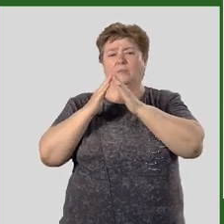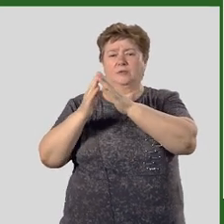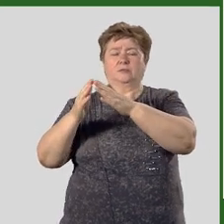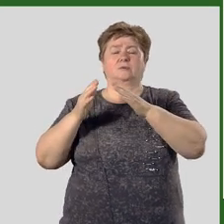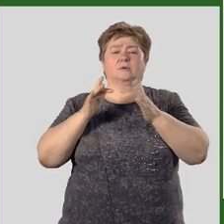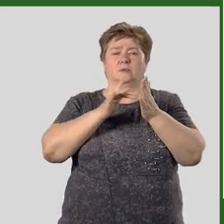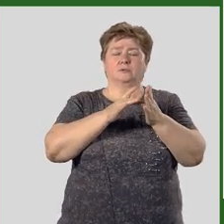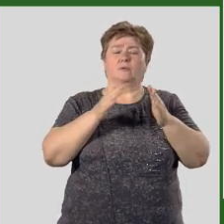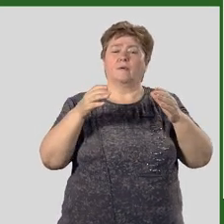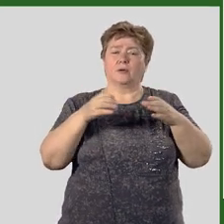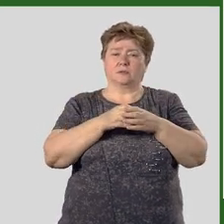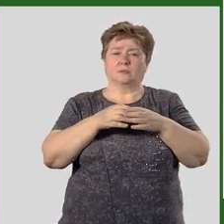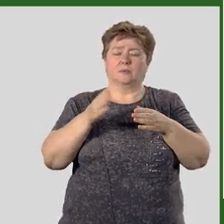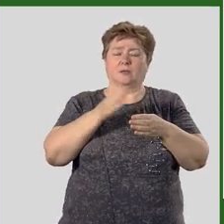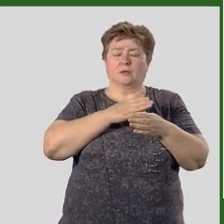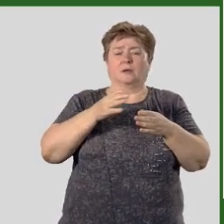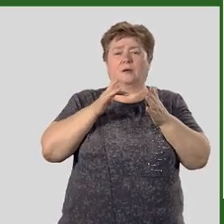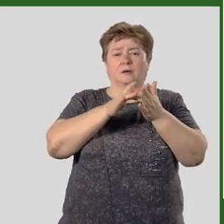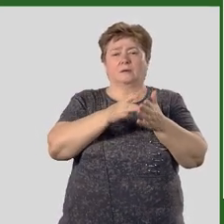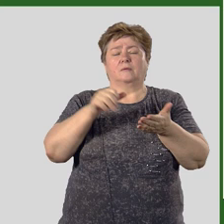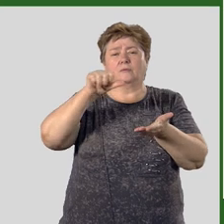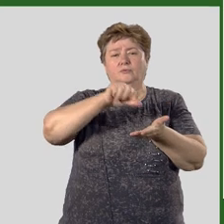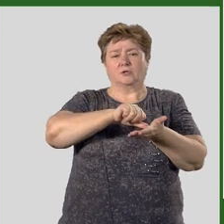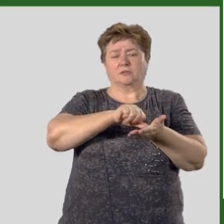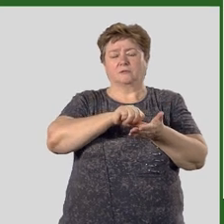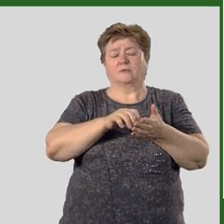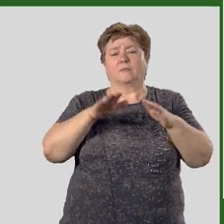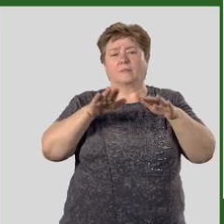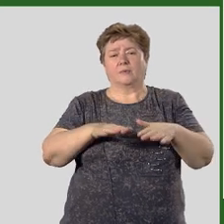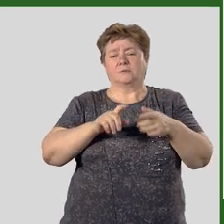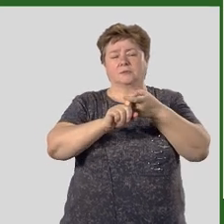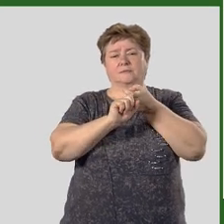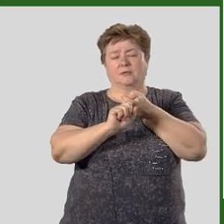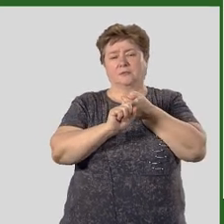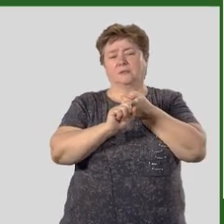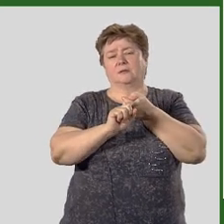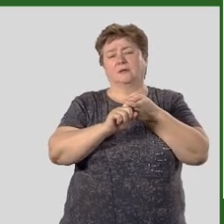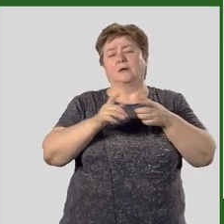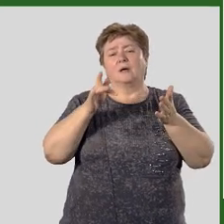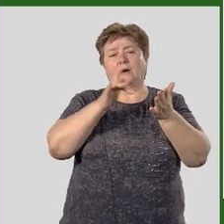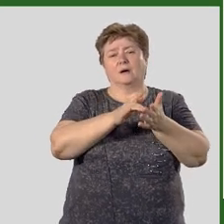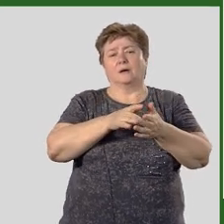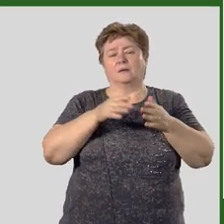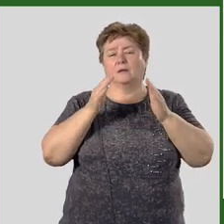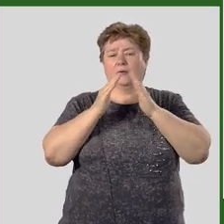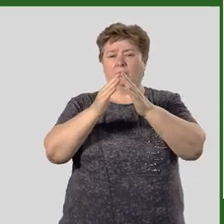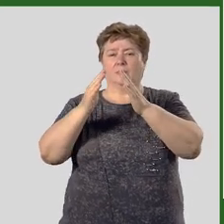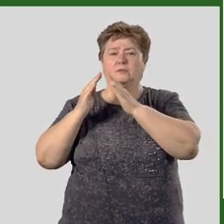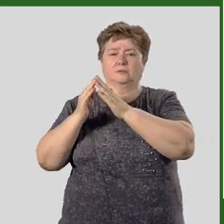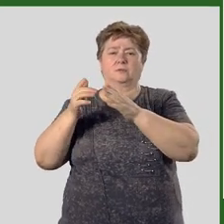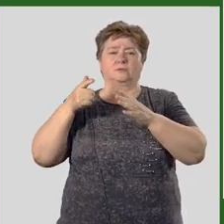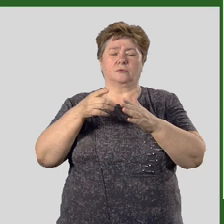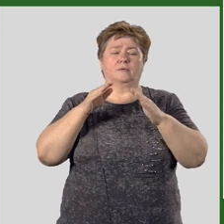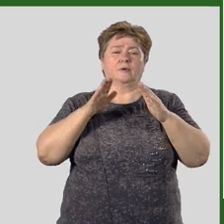городского типа делятся на города, участвующие в местных связях, города и поселки городского